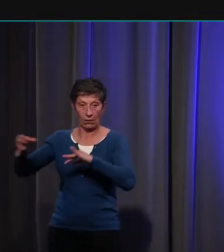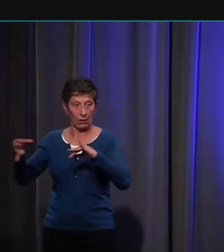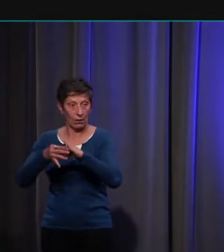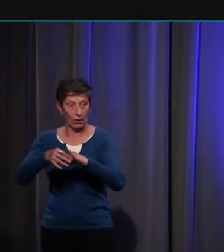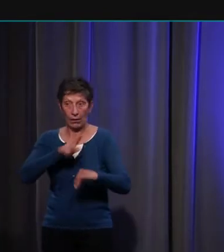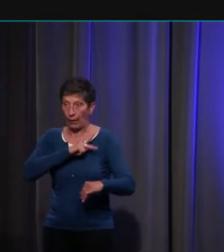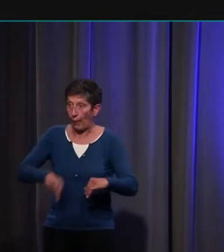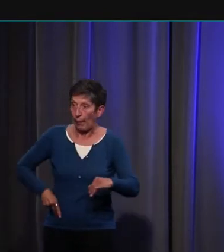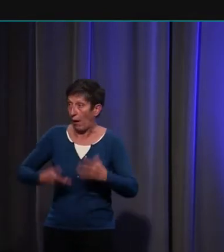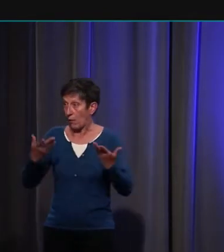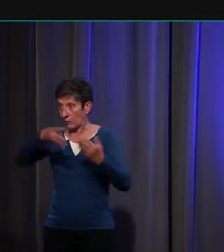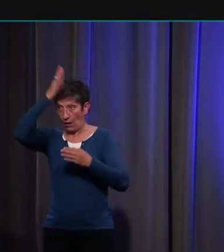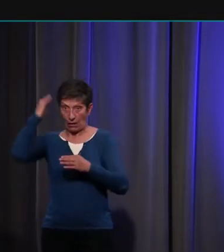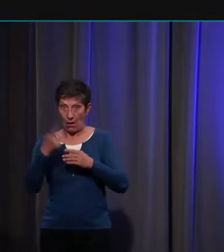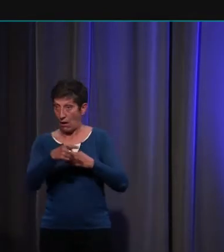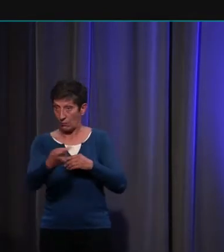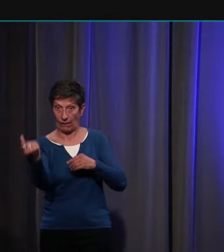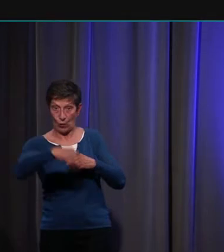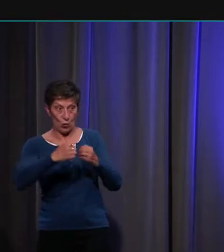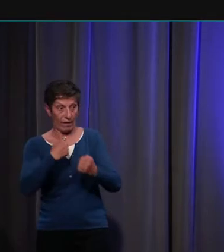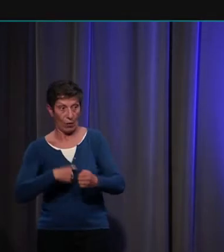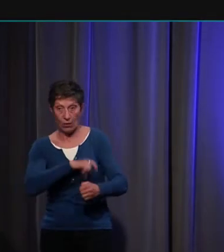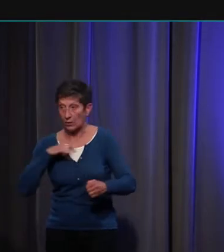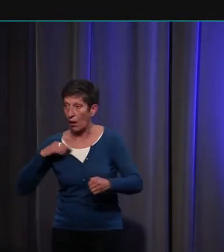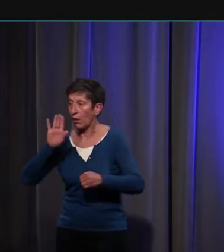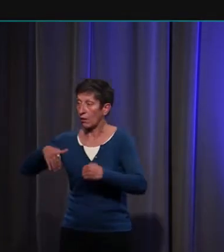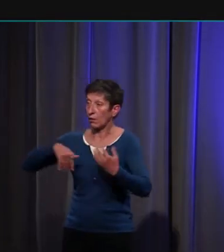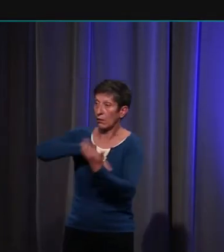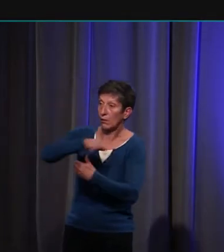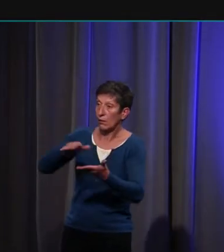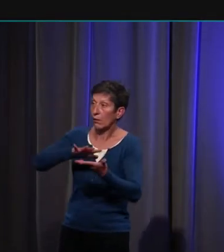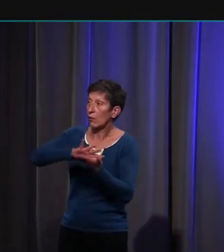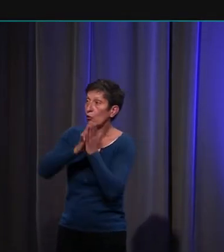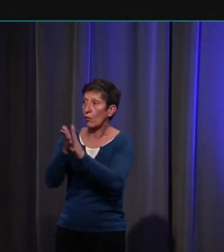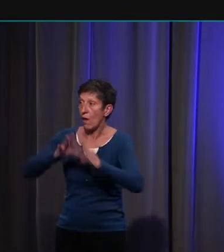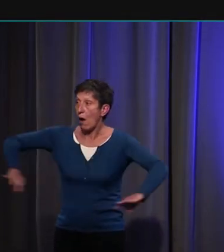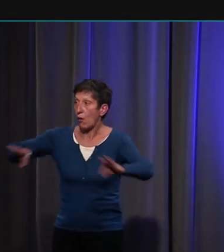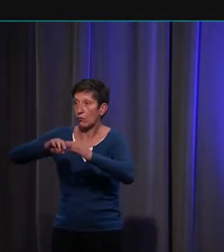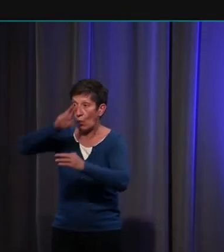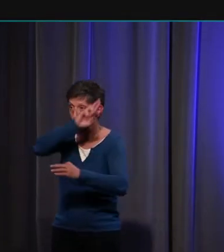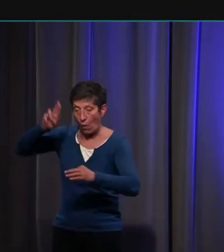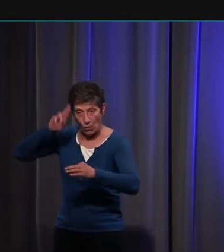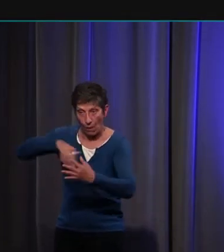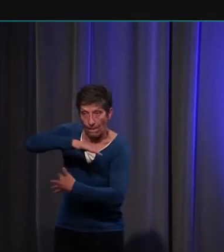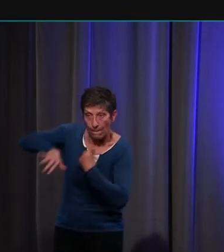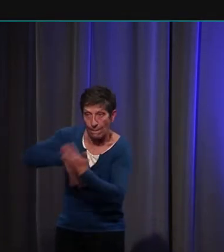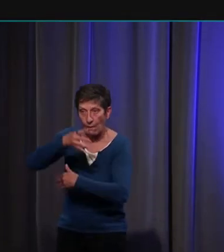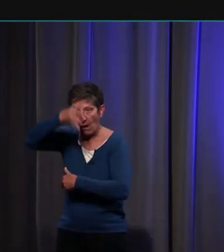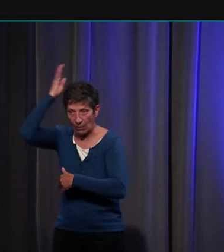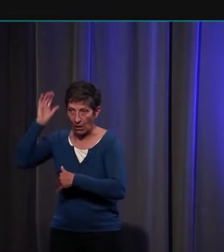arrivé avec les croisés et où ils ont constitué un royaume mixte latin oriental vous voyez donc là ça s'est bien passé